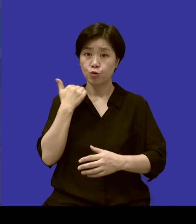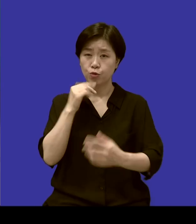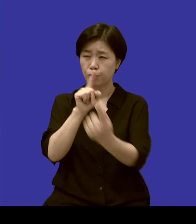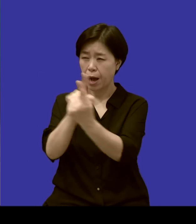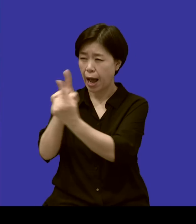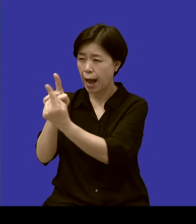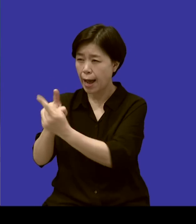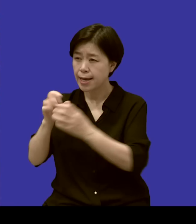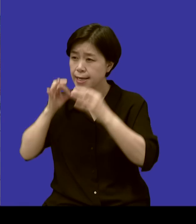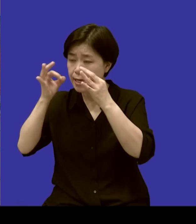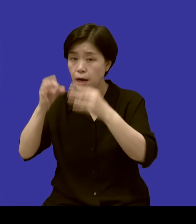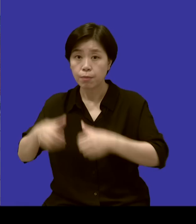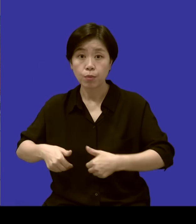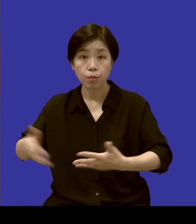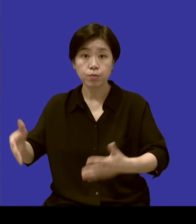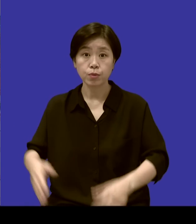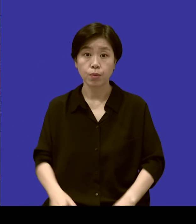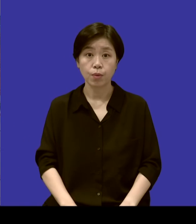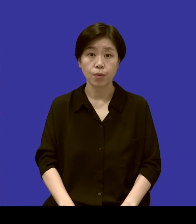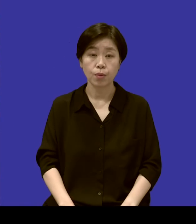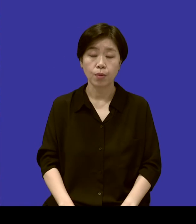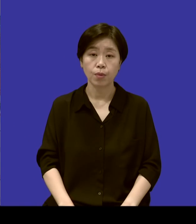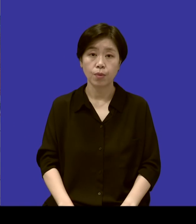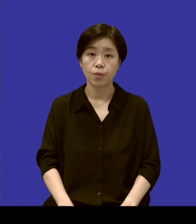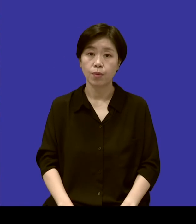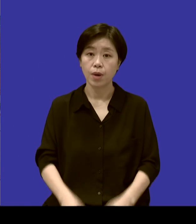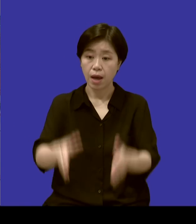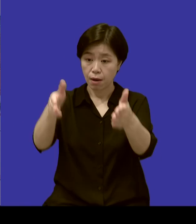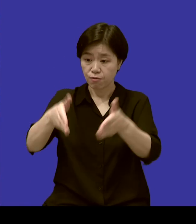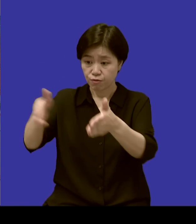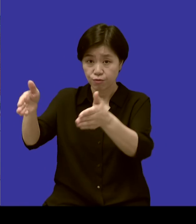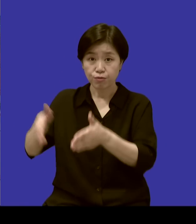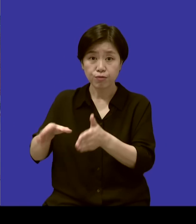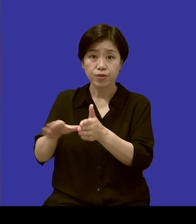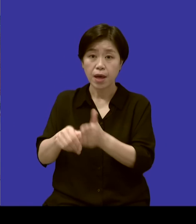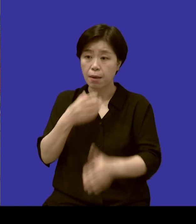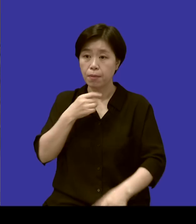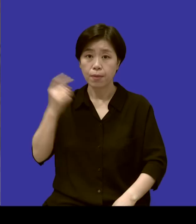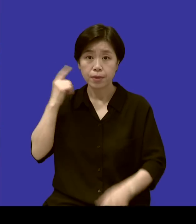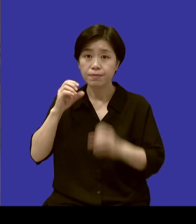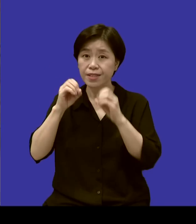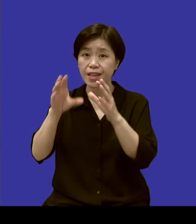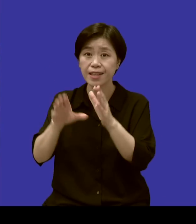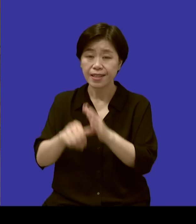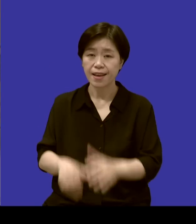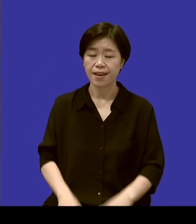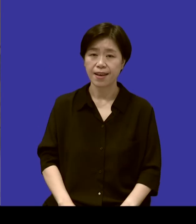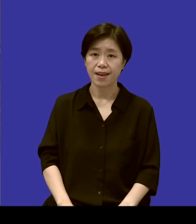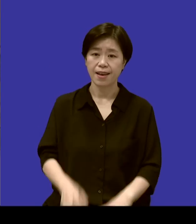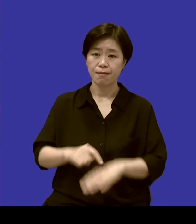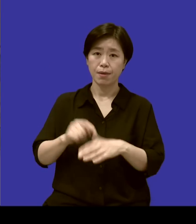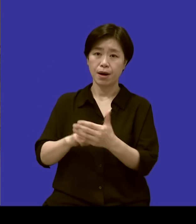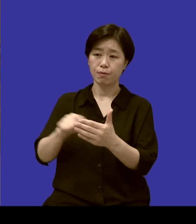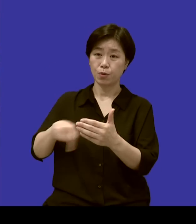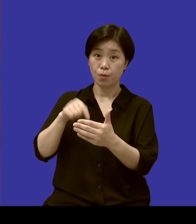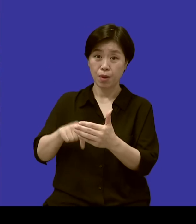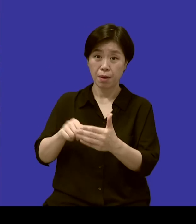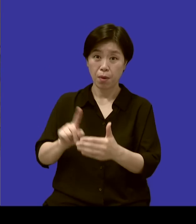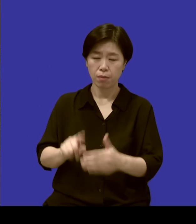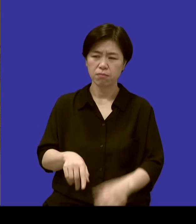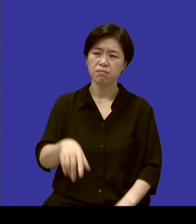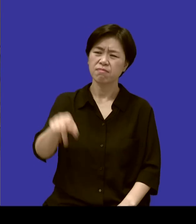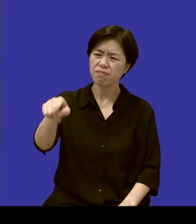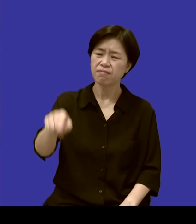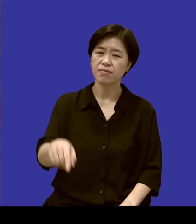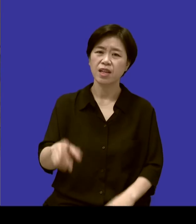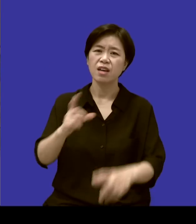때는 사실 비유도 맞춰야 되고 복음 전할 때 얻을 때 그럴 때 있잖아요. 마음으로는 진짜 너